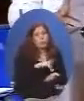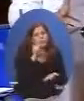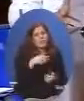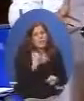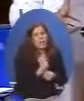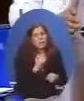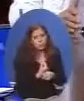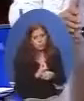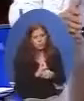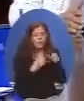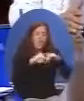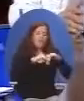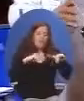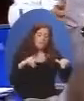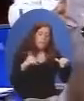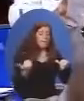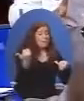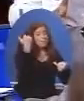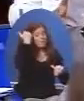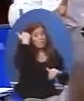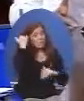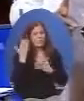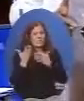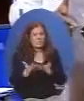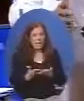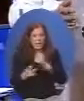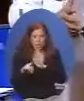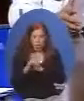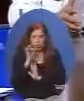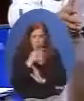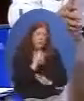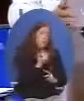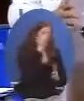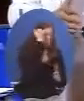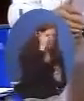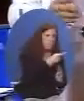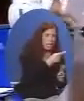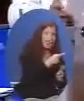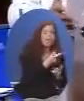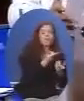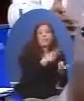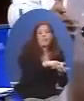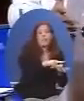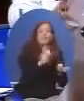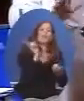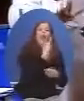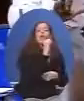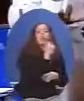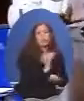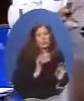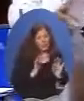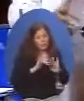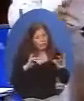צריך לעשות את ההפרדה בין פקידות סעד לחוק נוער ופקידות סעד לסדרי דין, לבין כלל העובדות הסוציאליות.